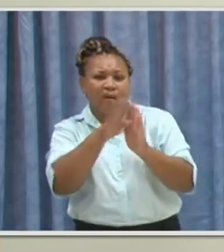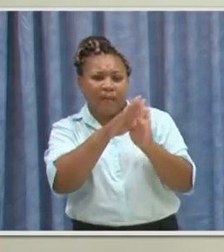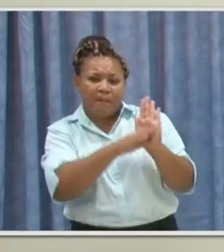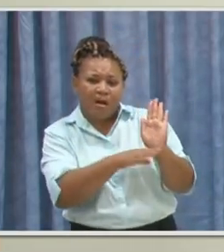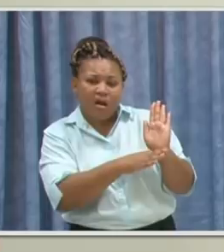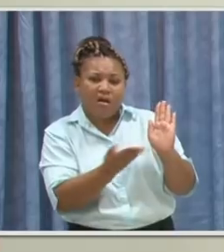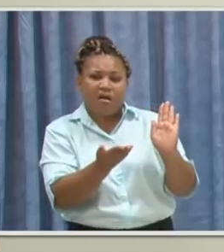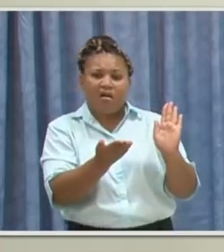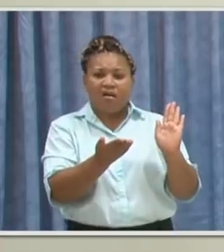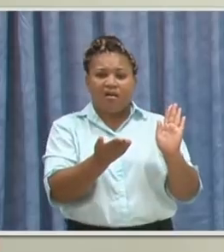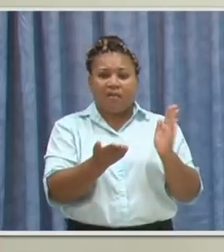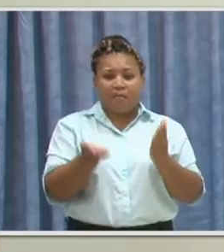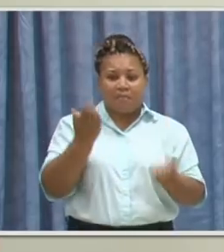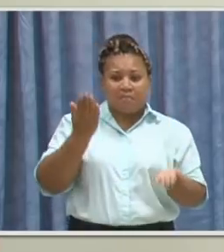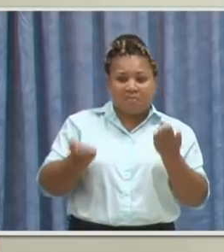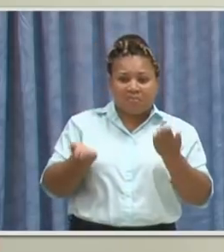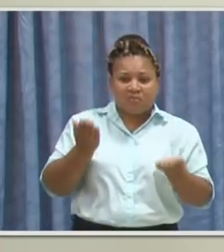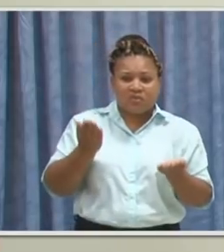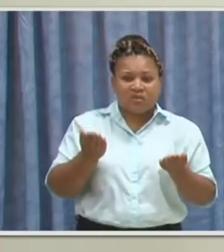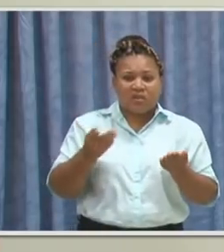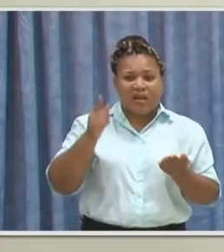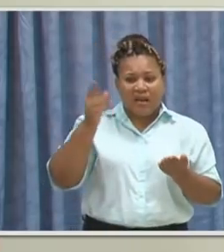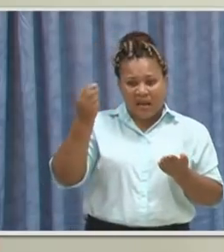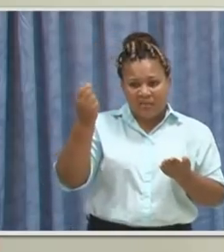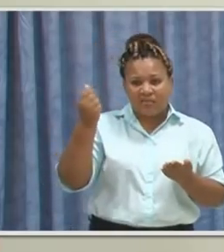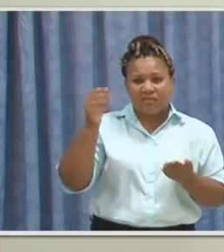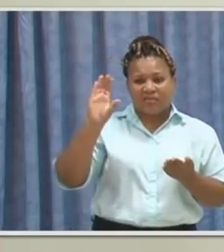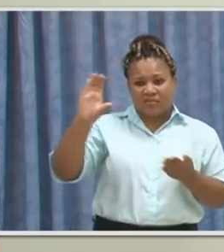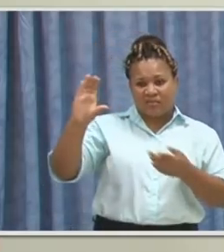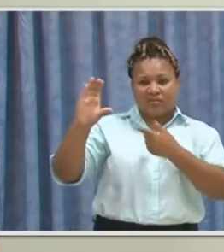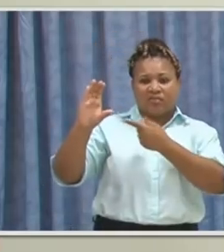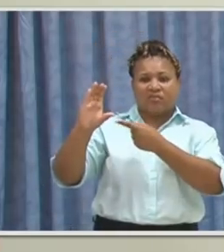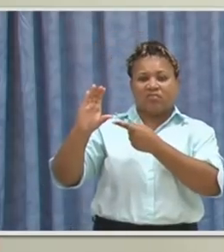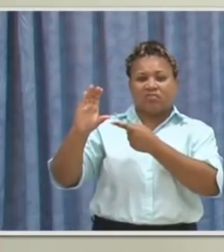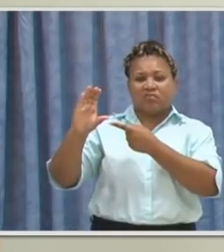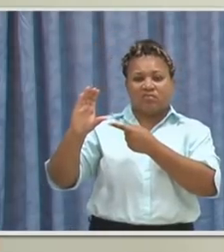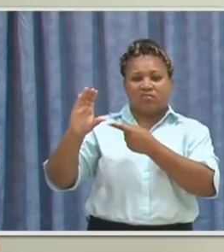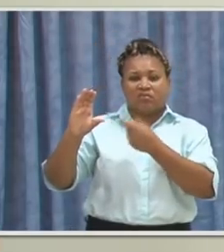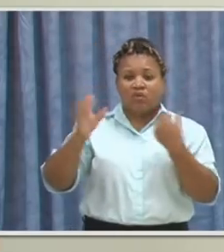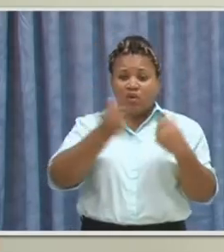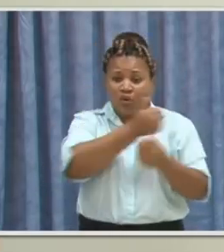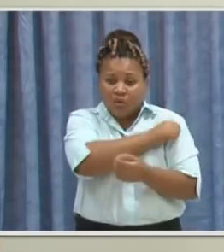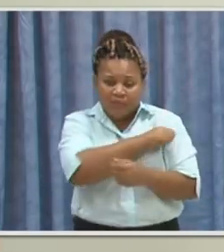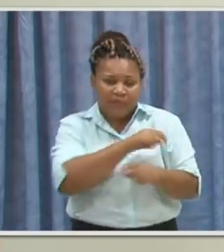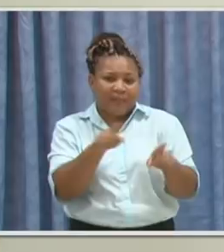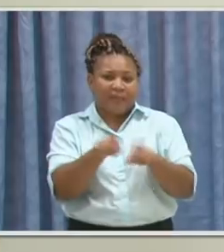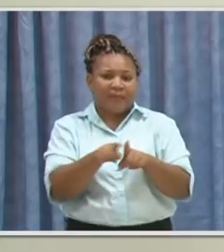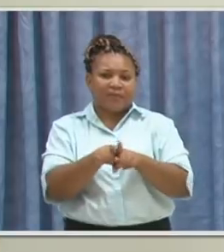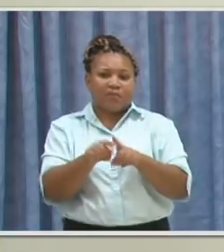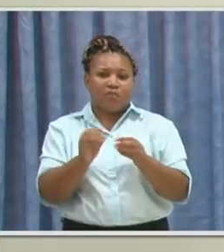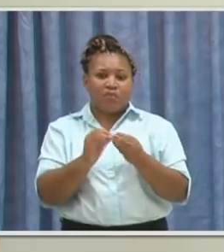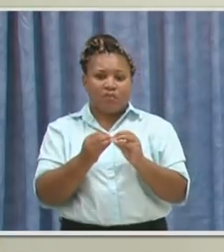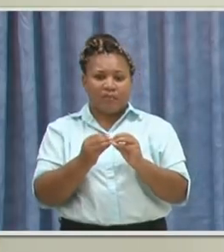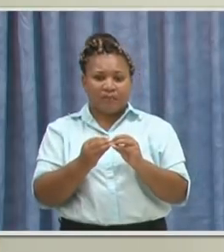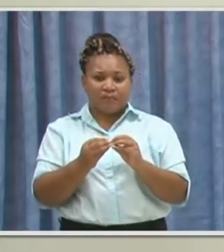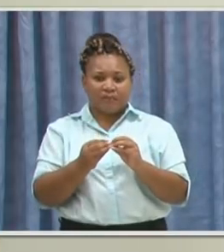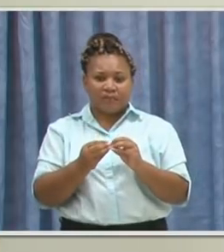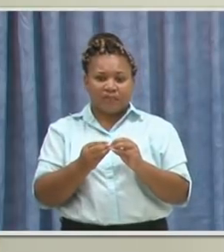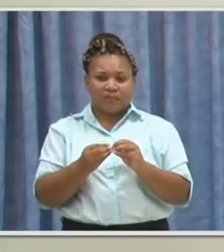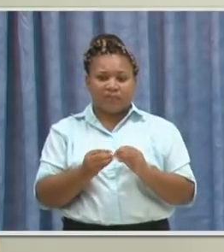Nous sommes conscients qu'il affecte nous. Et il real aussi à cause. et nous